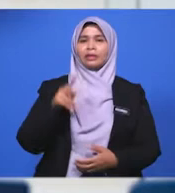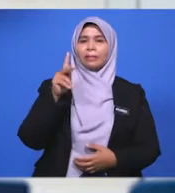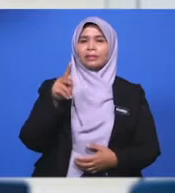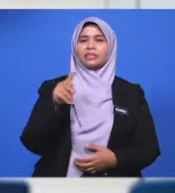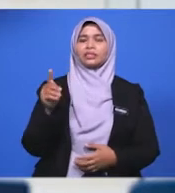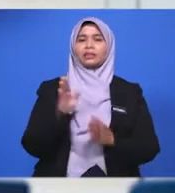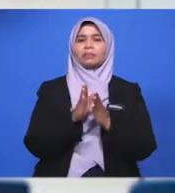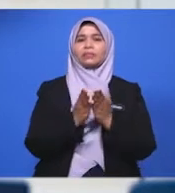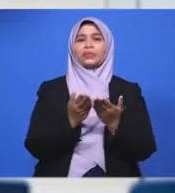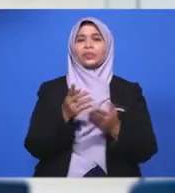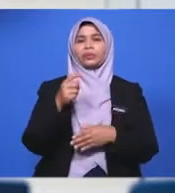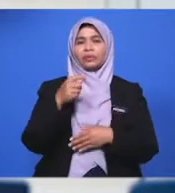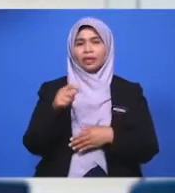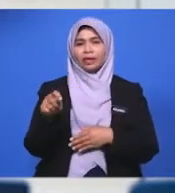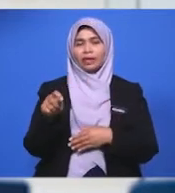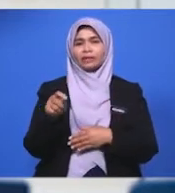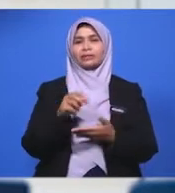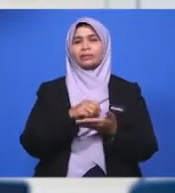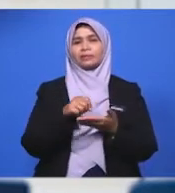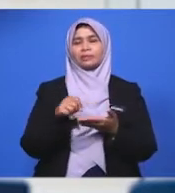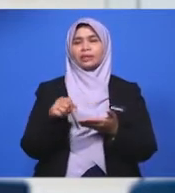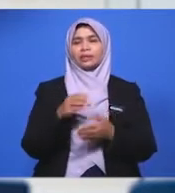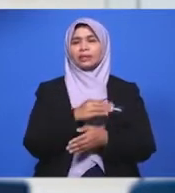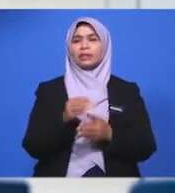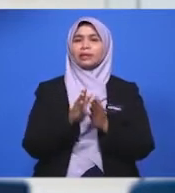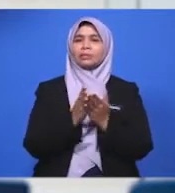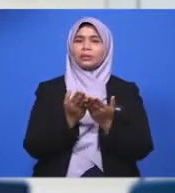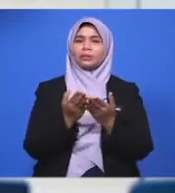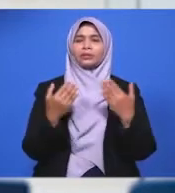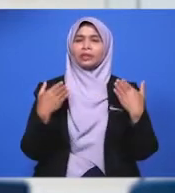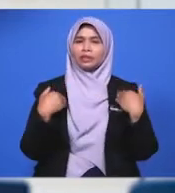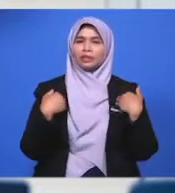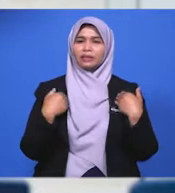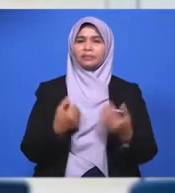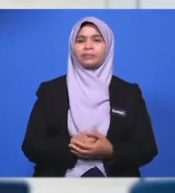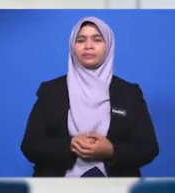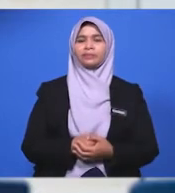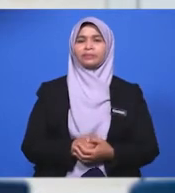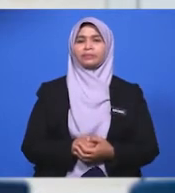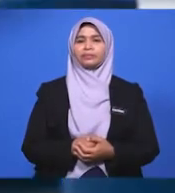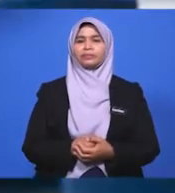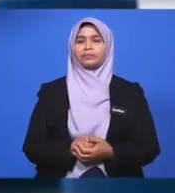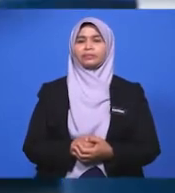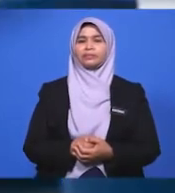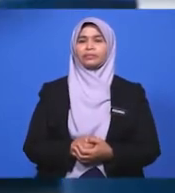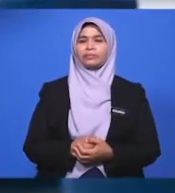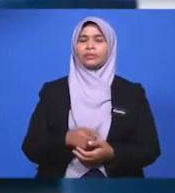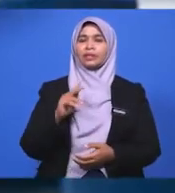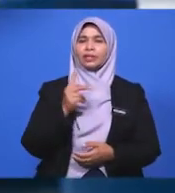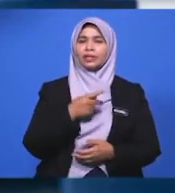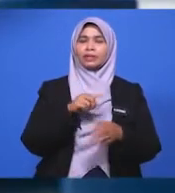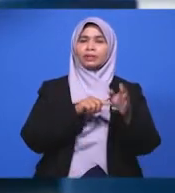buku teks, pen atau pensel dan buku catatan ada di sebelah murid-murid, ya.